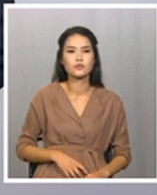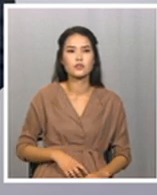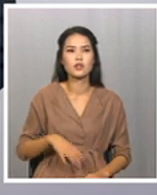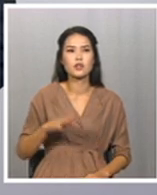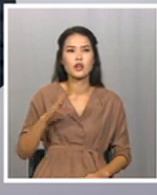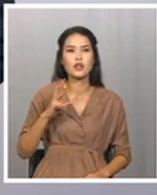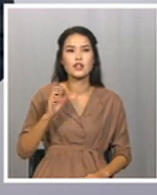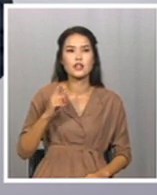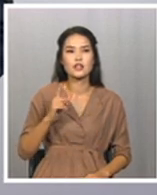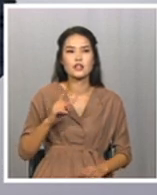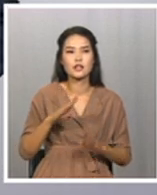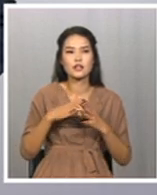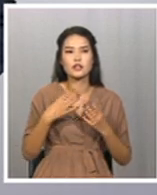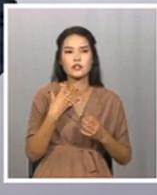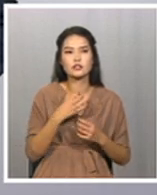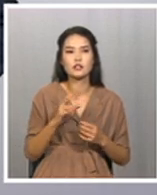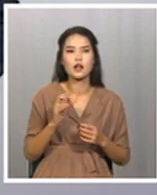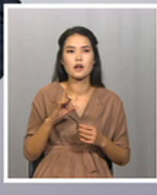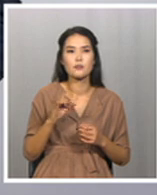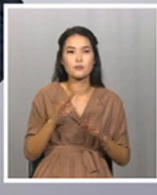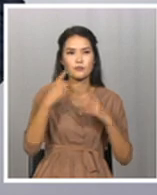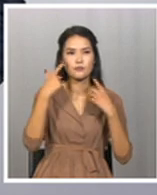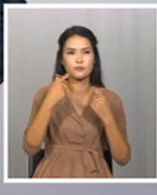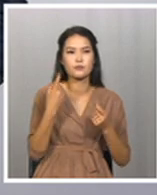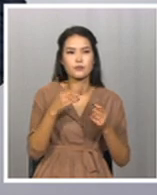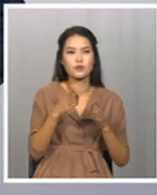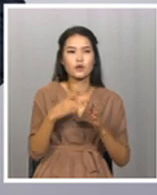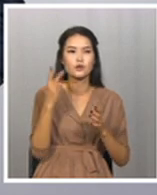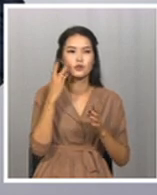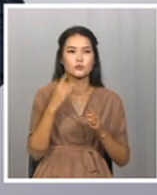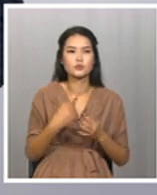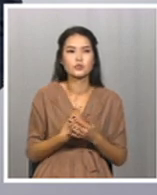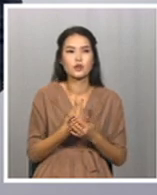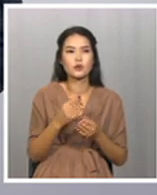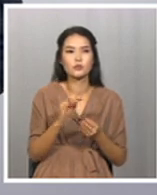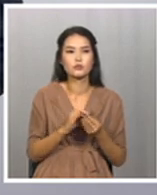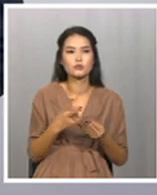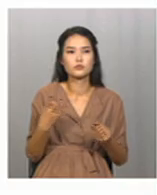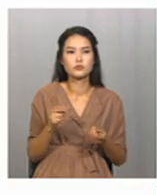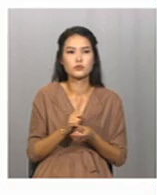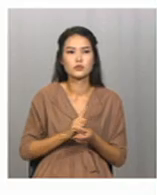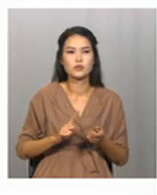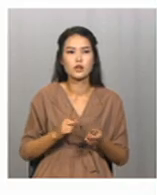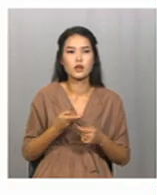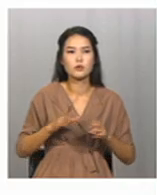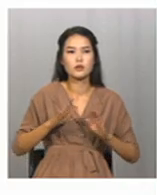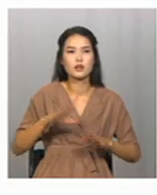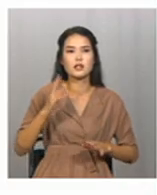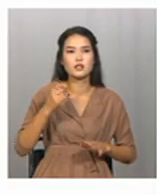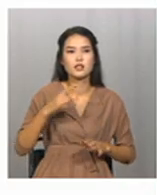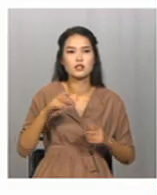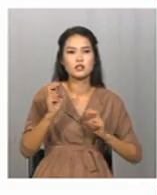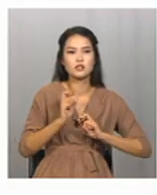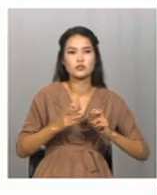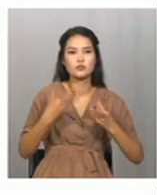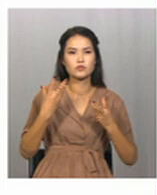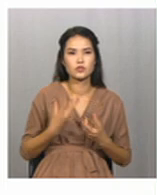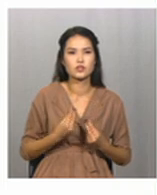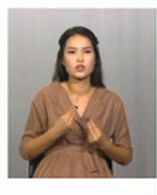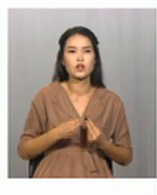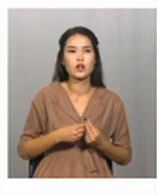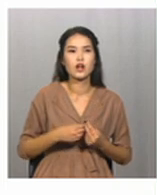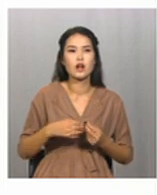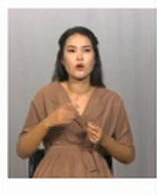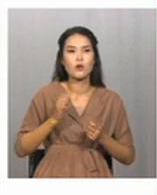негізгі беттегі ақпараттардың бір бөлігі үнемі жаңартылып отыруы тиіс. Бұл сайттың іздеу жүйелері мен